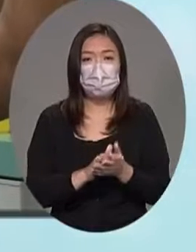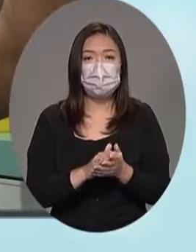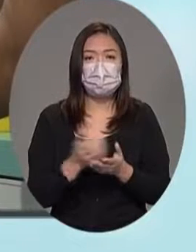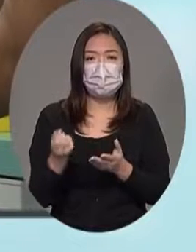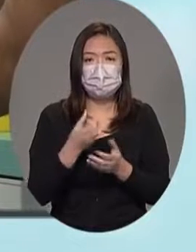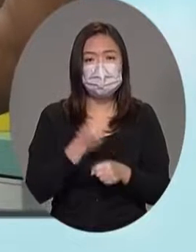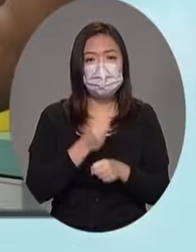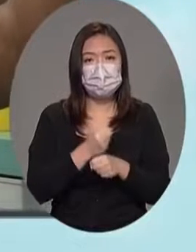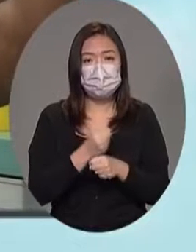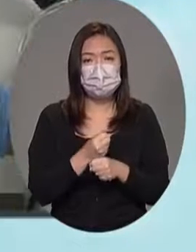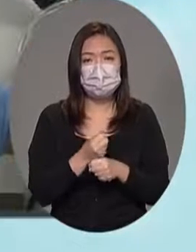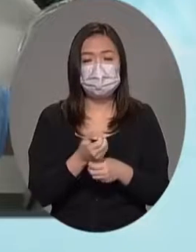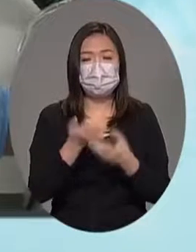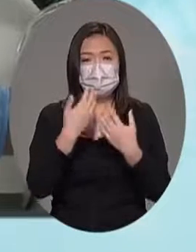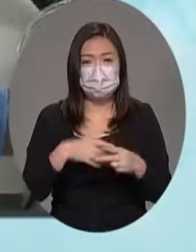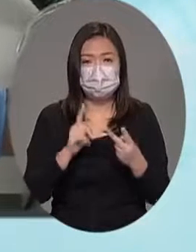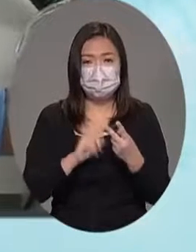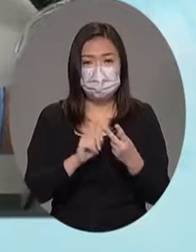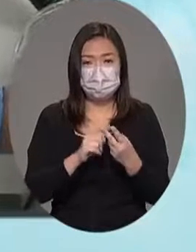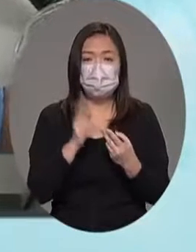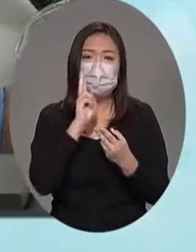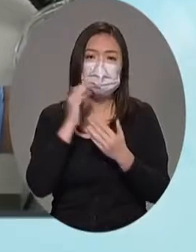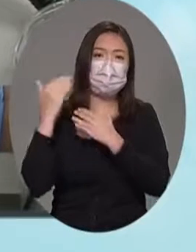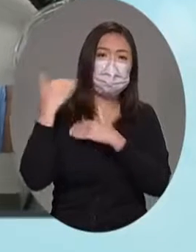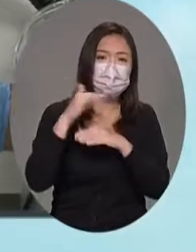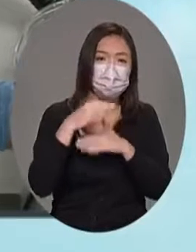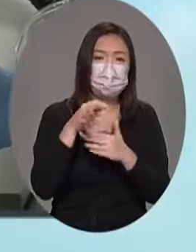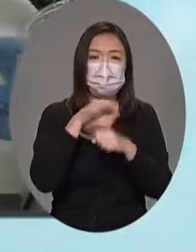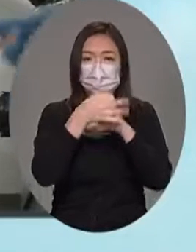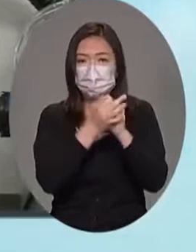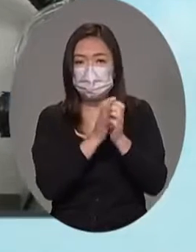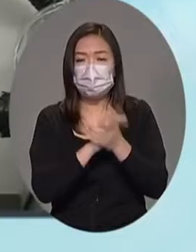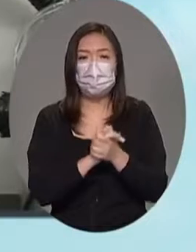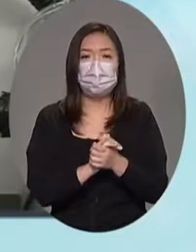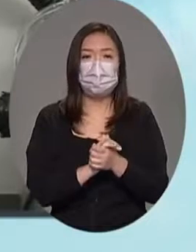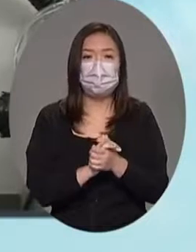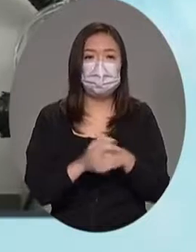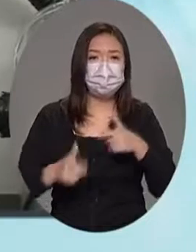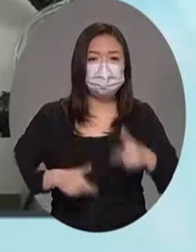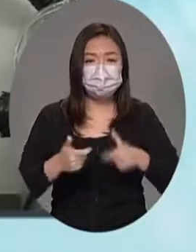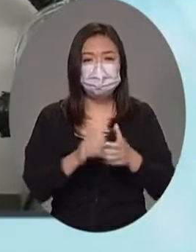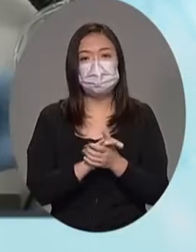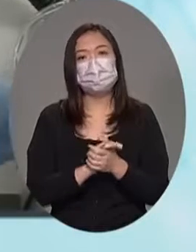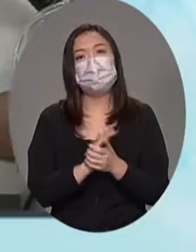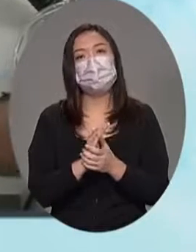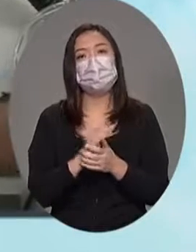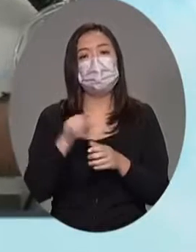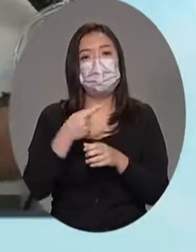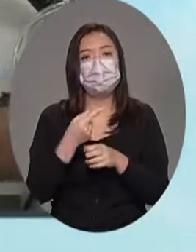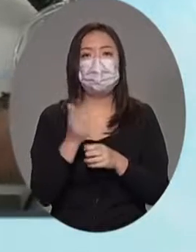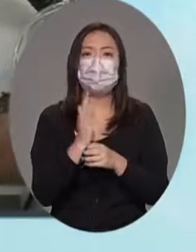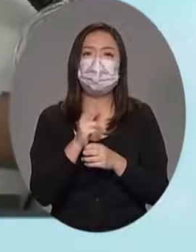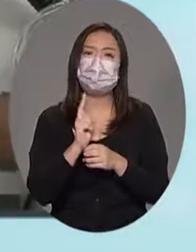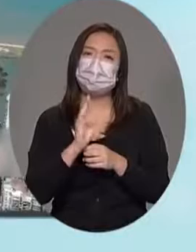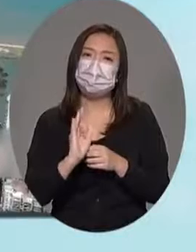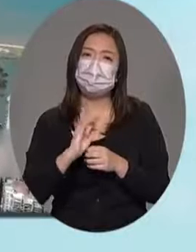再做的，同埋呢另外亦都係有啲即係附運去一啲地方咁樣，咁呢個我們都有即係額外有幾百